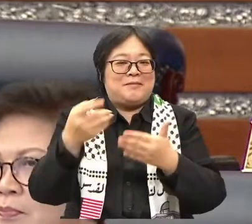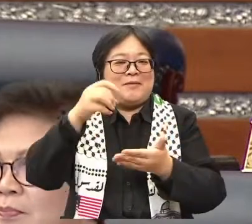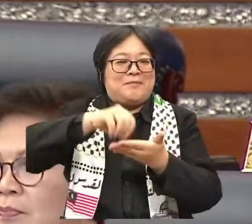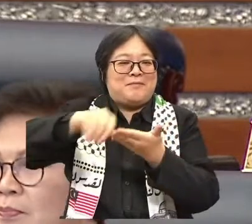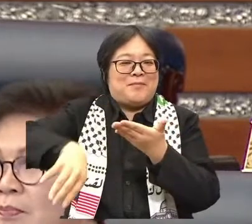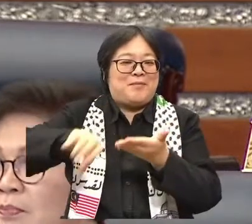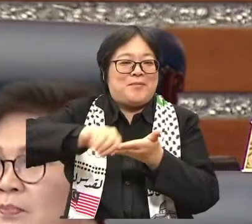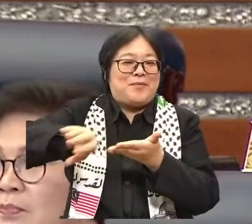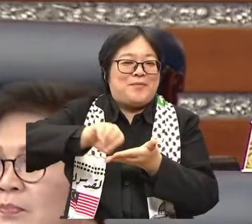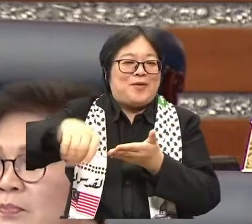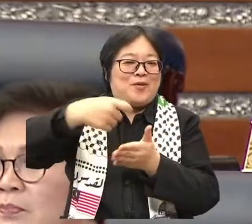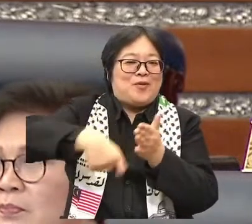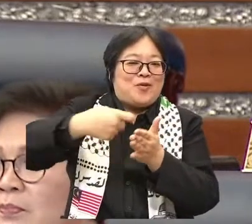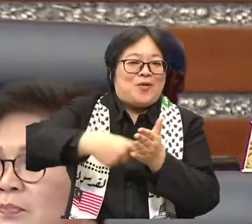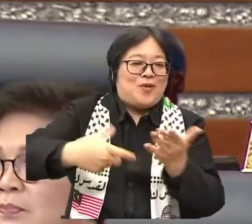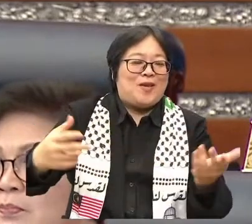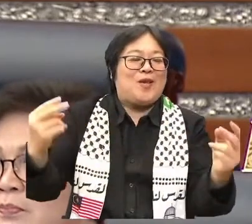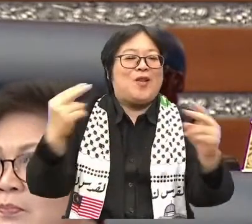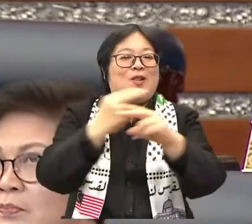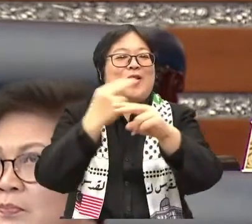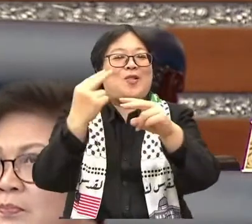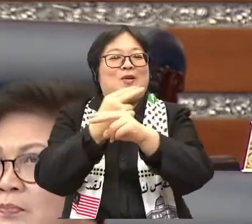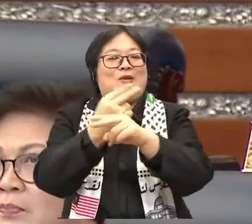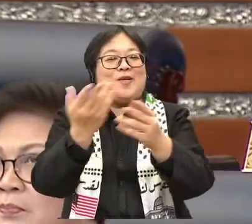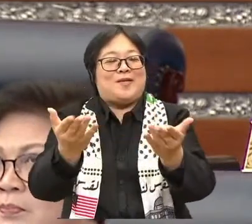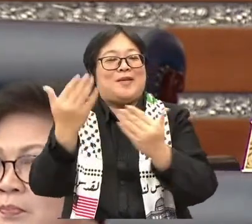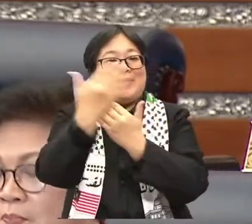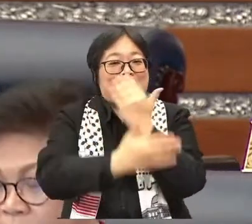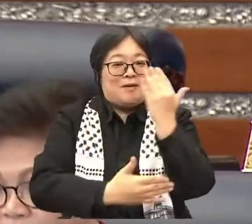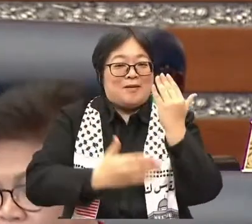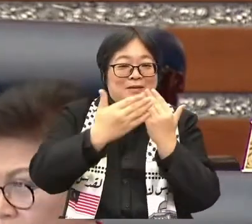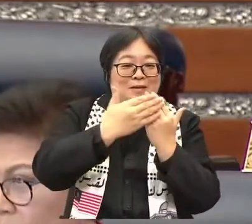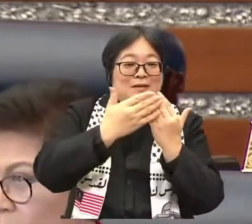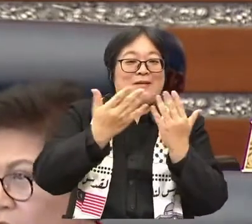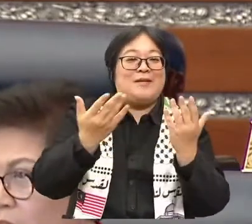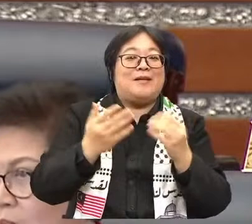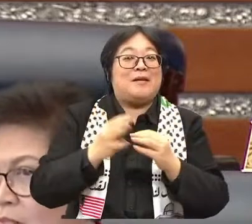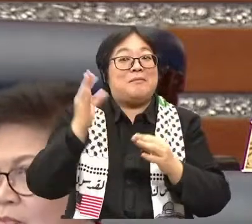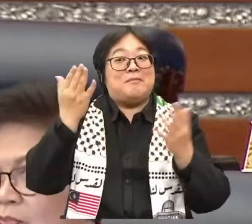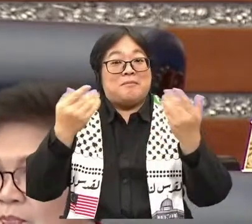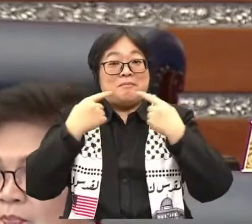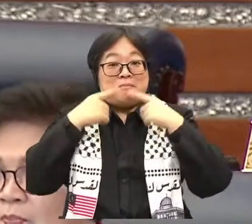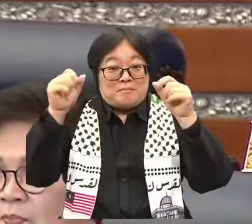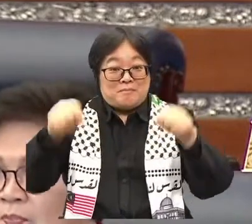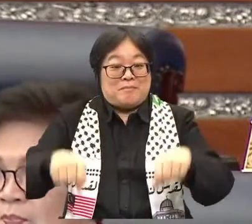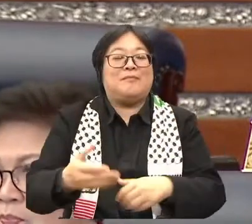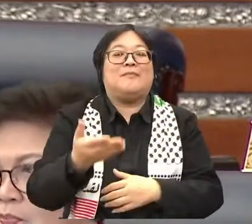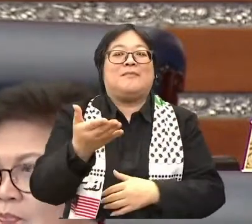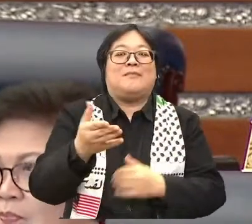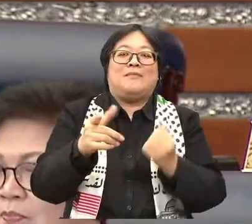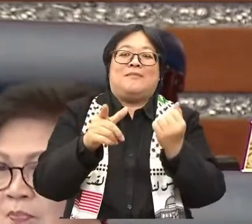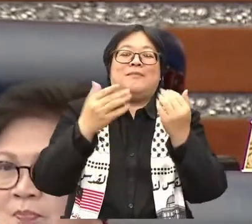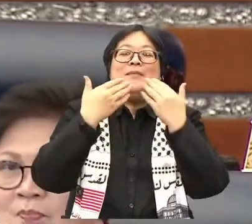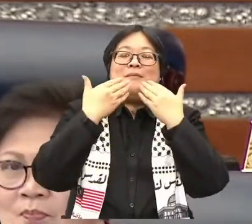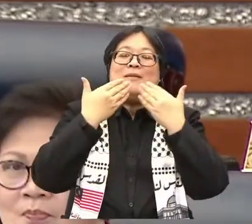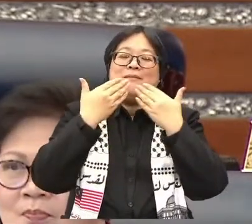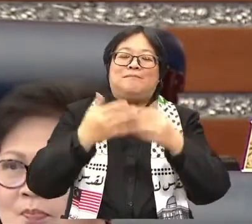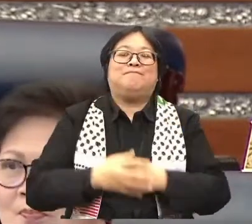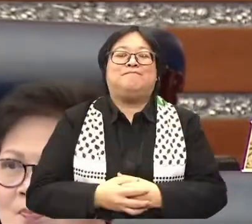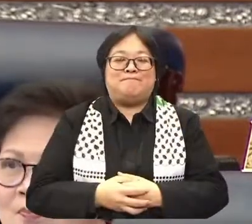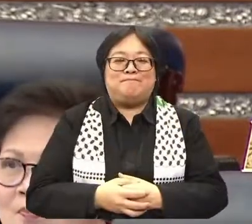untuk kutipan tol di lebuh Raya di Semenanjung Kalau boleh diumumkan oleh timbalan menteri dan kerajaan Terima kasih